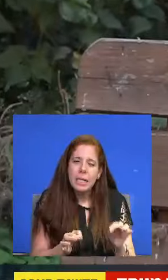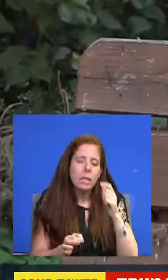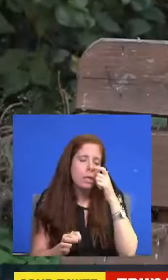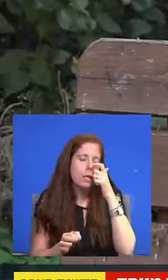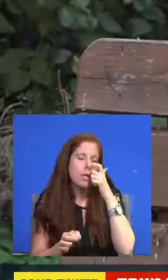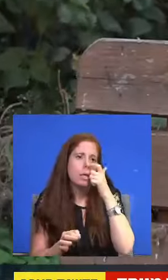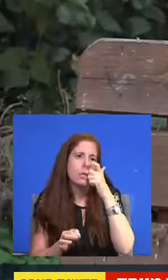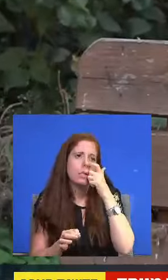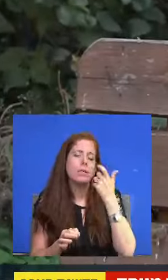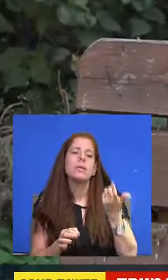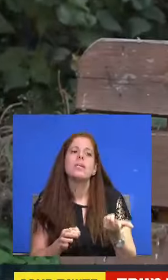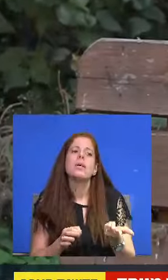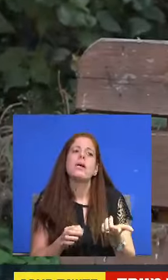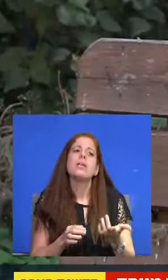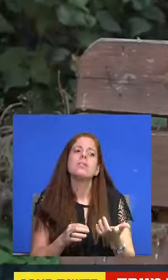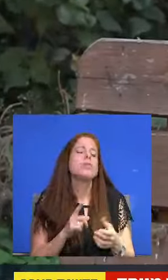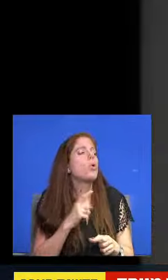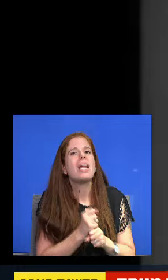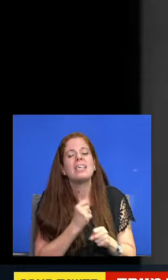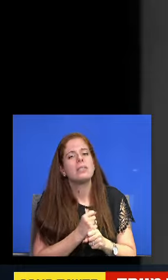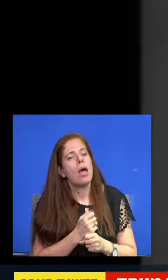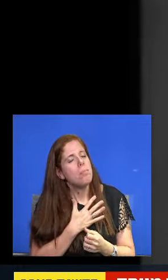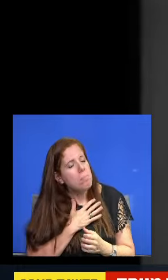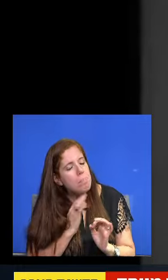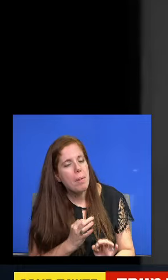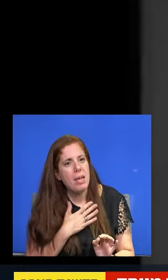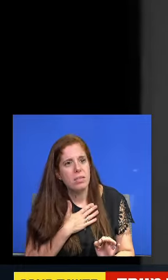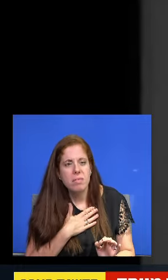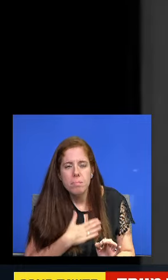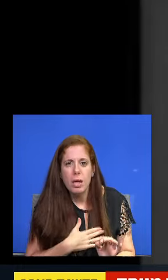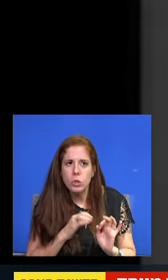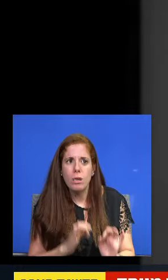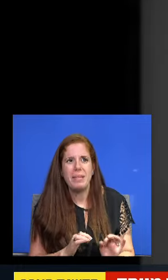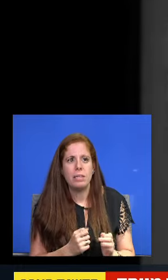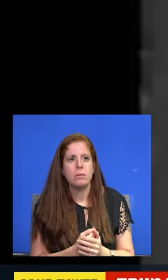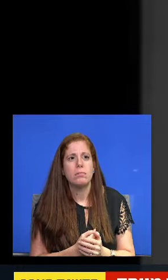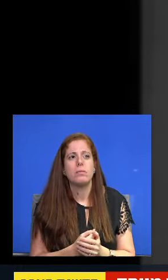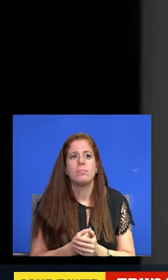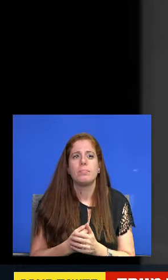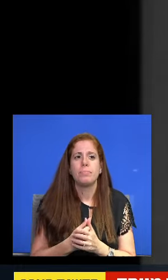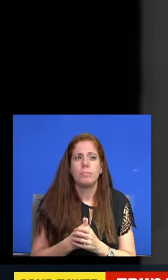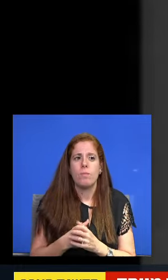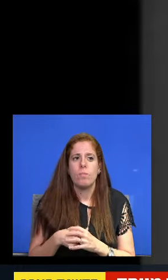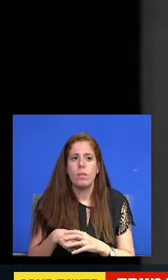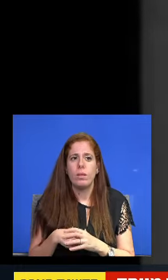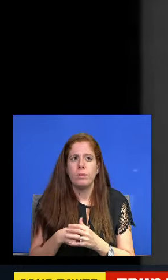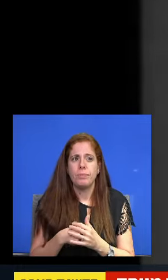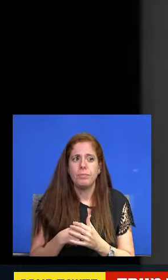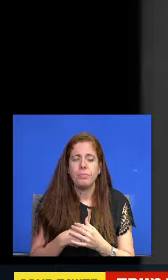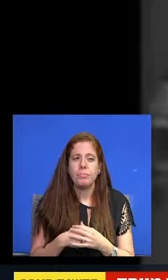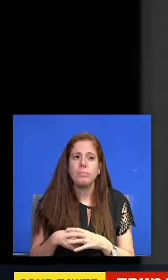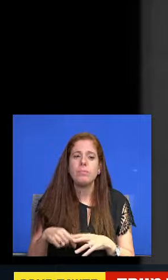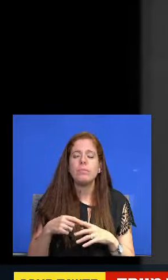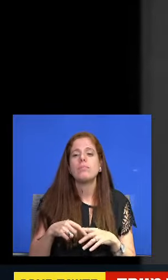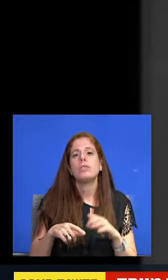nicht wirklich gewollt war, dass sie nicht von Herzen kam. Franz Beckenbauer, Uwe Seeler, Franz Beckenbauer, 3-0, alles klar, ein